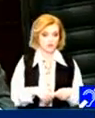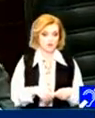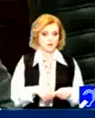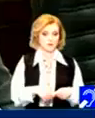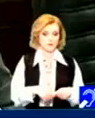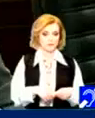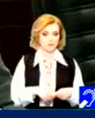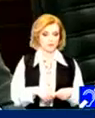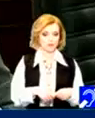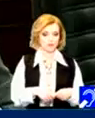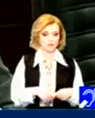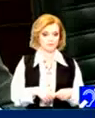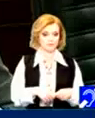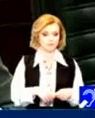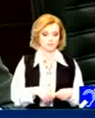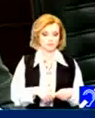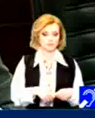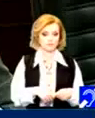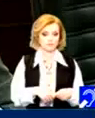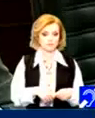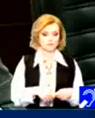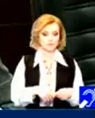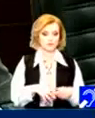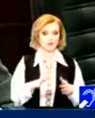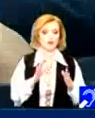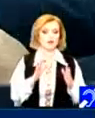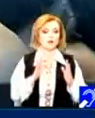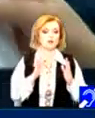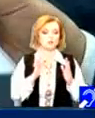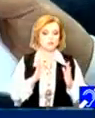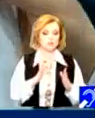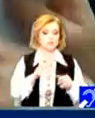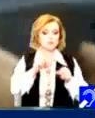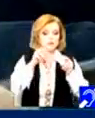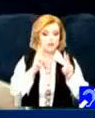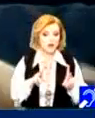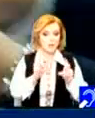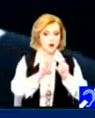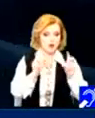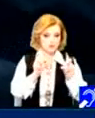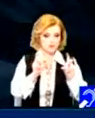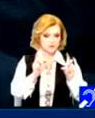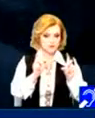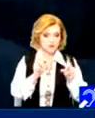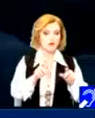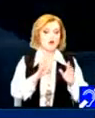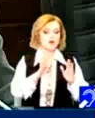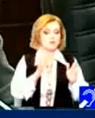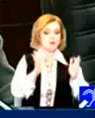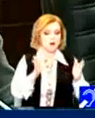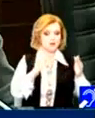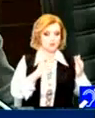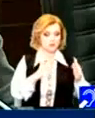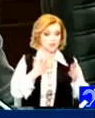comerciale decât cele exclusiv destinate pentru produsele de tutun. Amplasarea lor este foarte rară. Deci ca să-ți